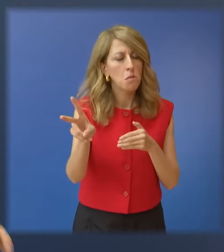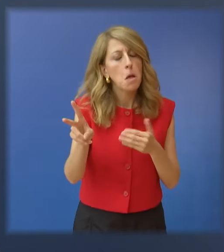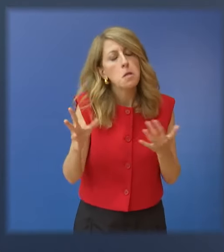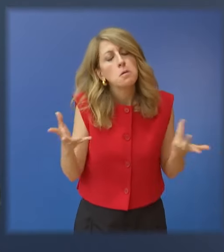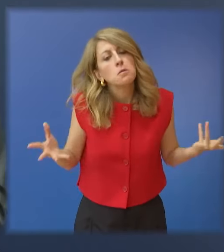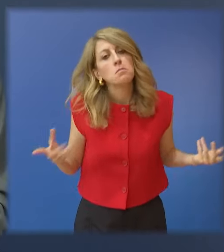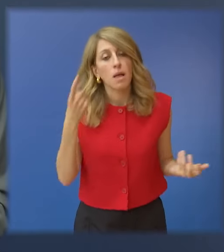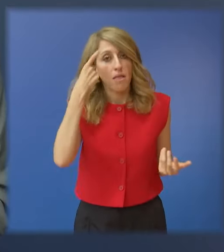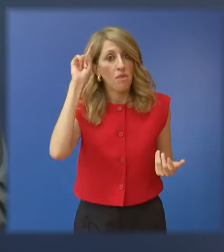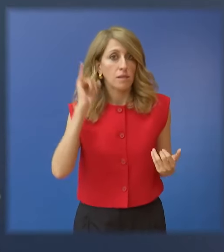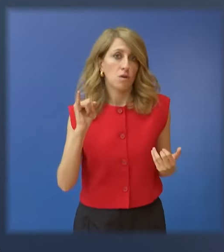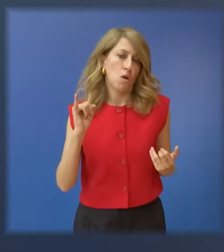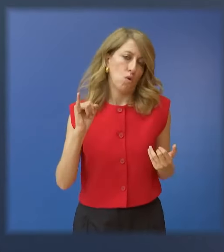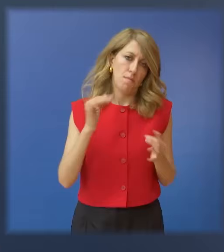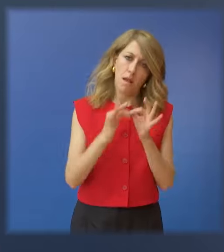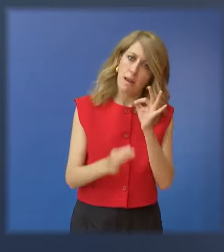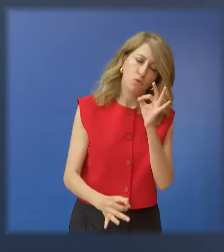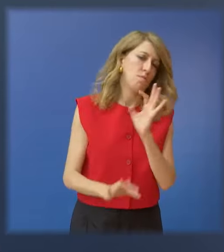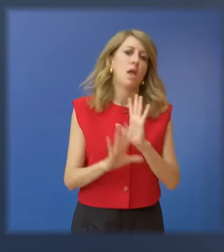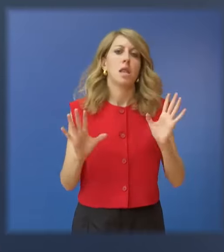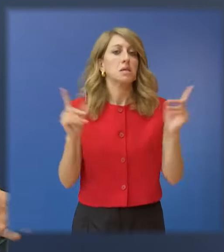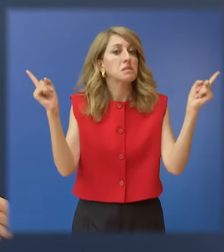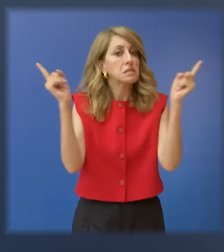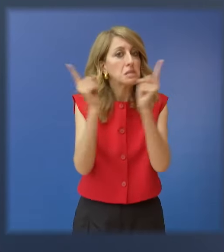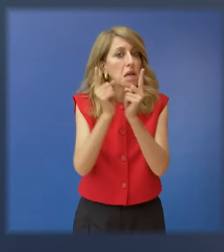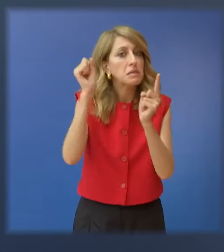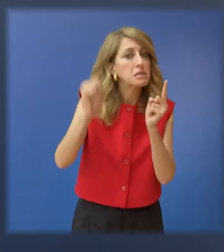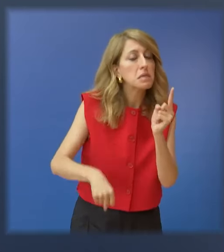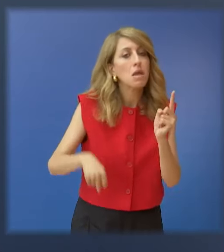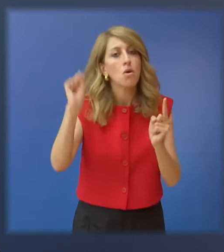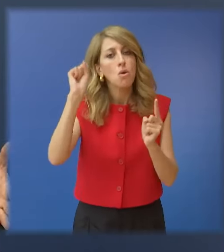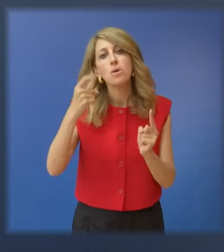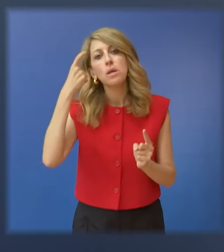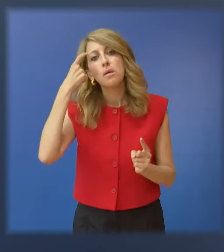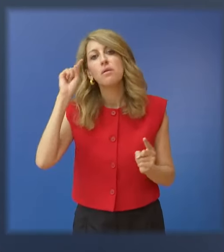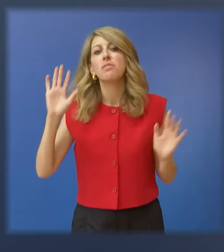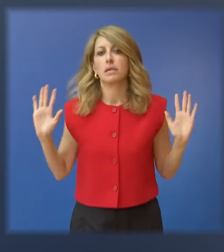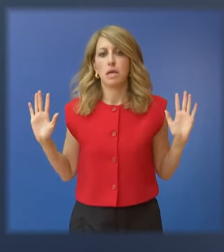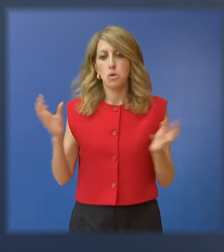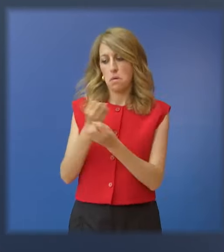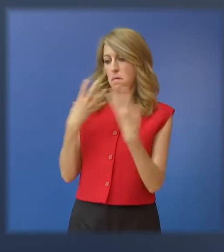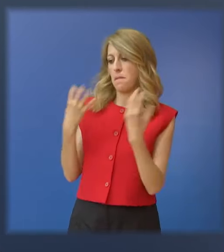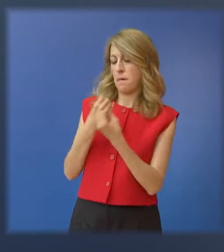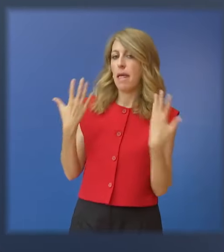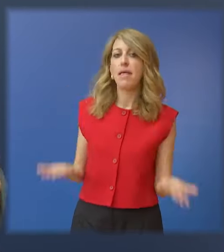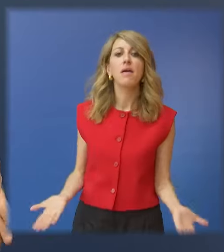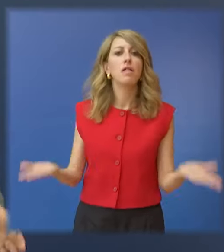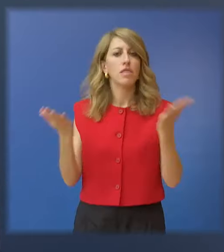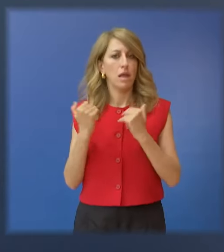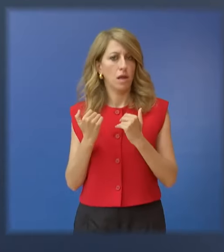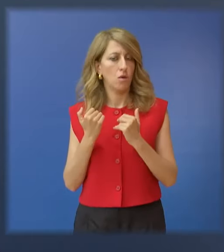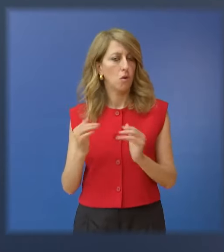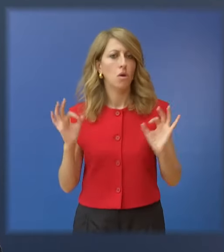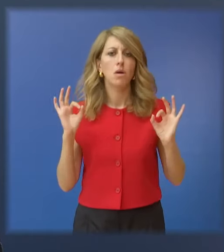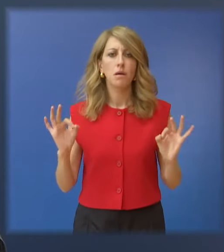κάτι ε περισσότερο και είναι δεδομένο ότι συνολικά χωρίς να έχω συγκεκριμένη πληροφόρηση η χώρα μας ως ένα κράτος το οποίο